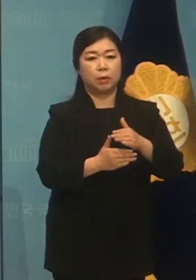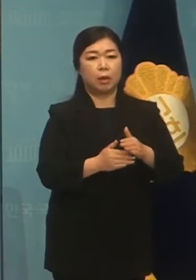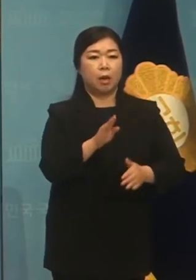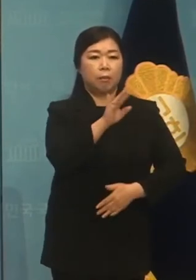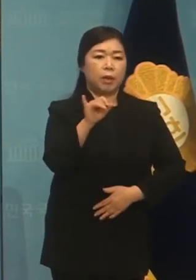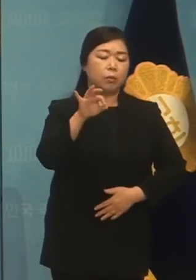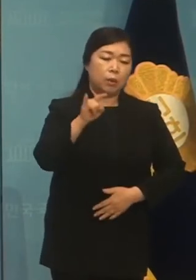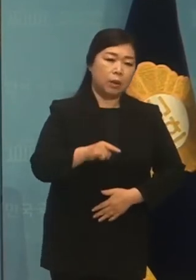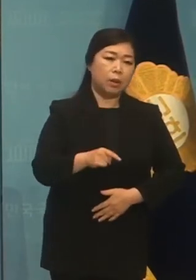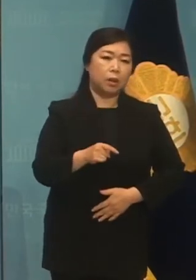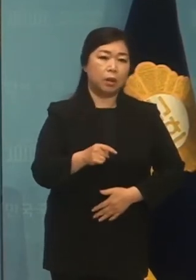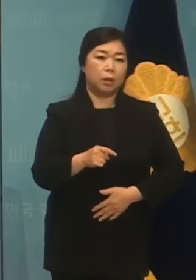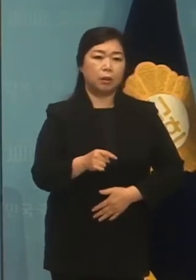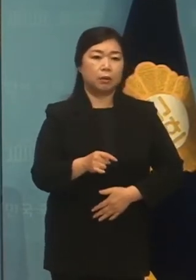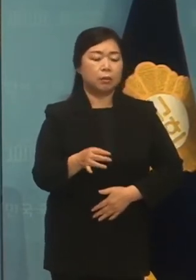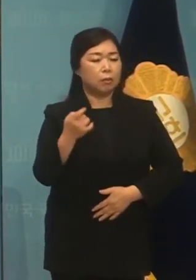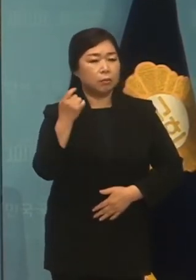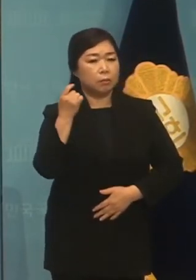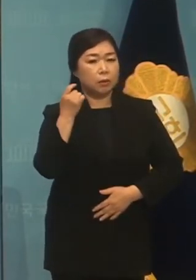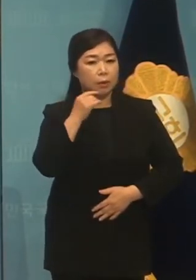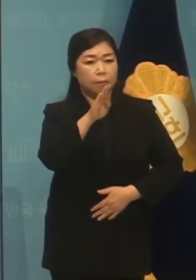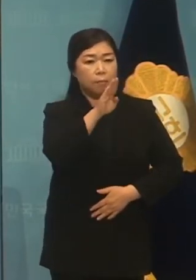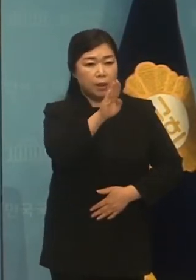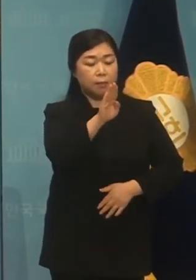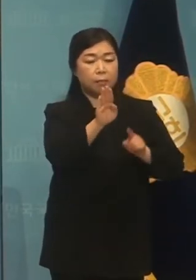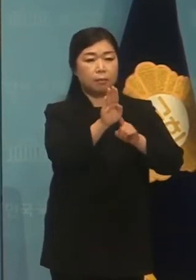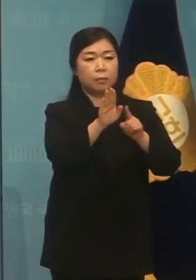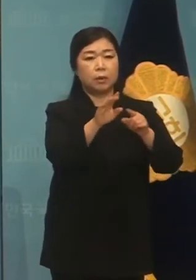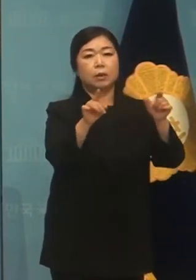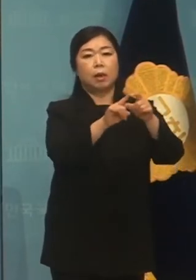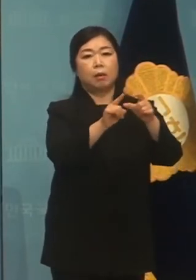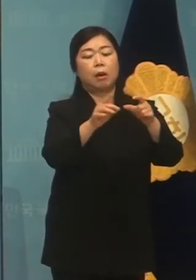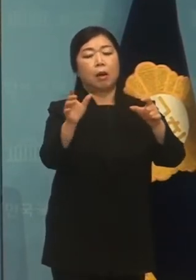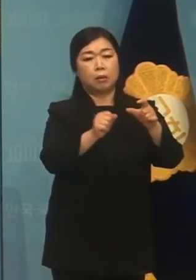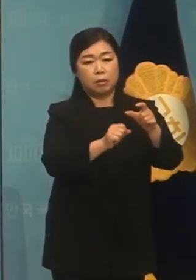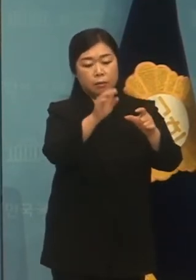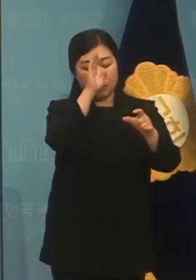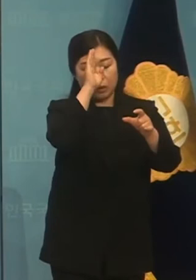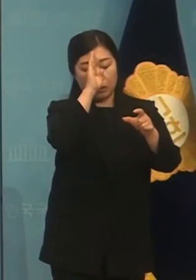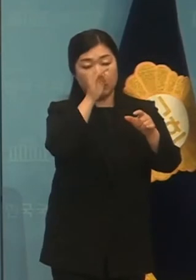비위 이런 비읍자 돌림병은 제가